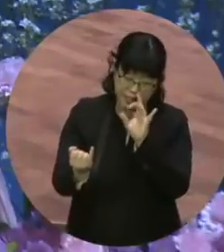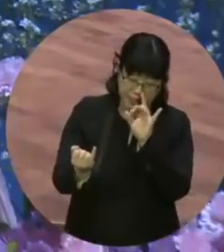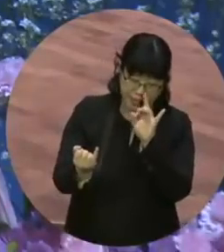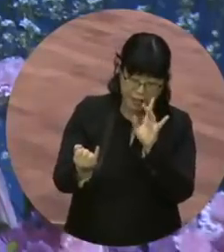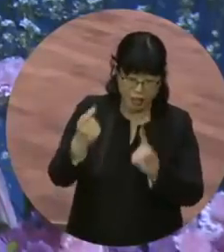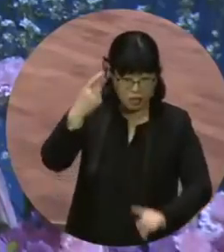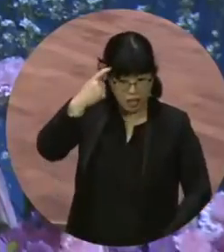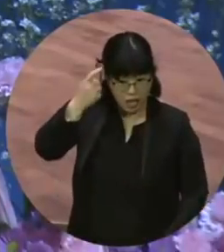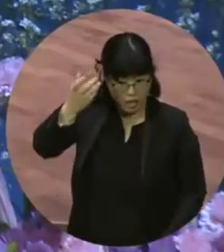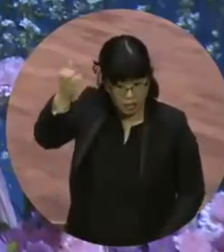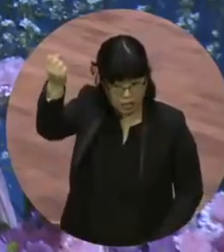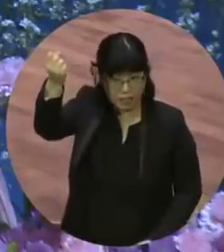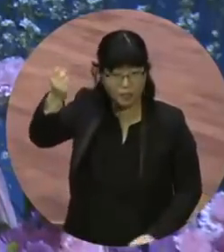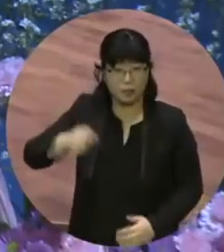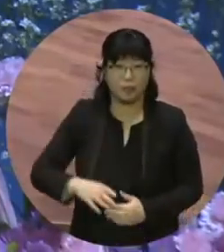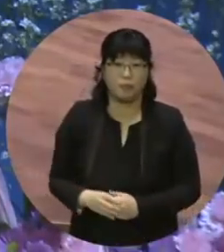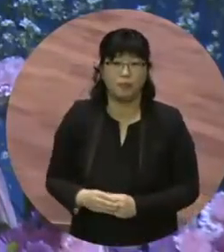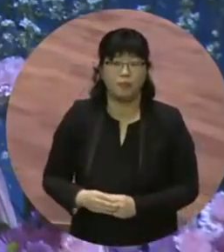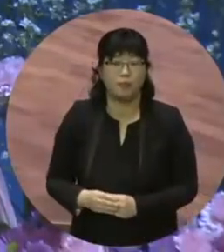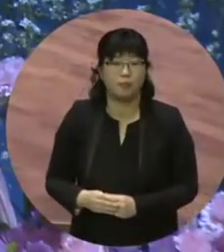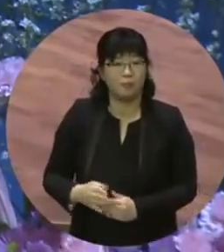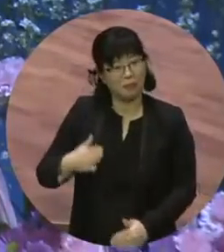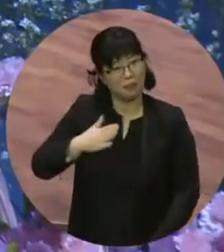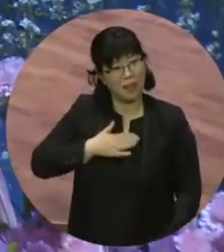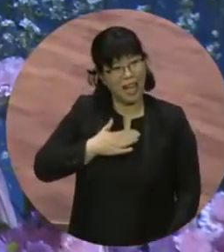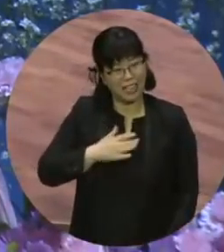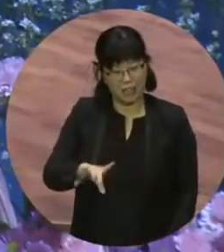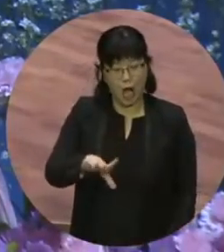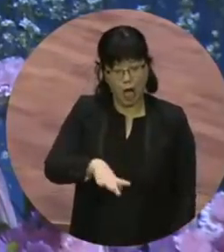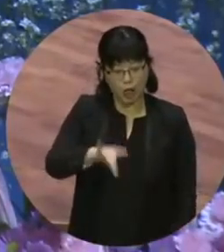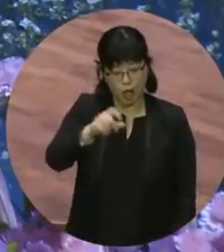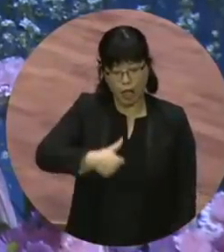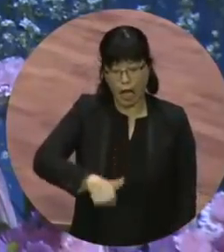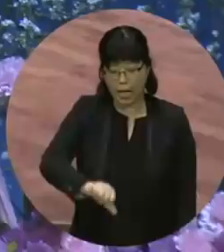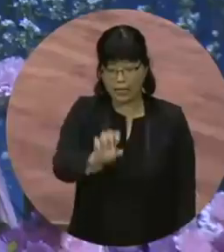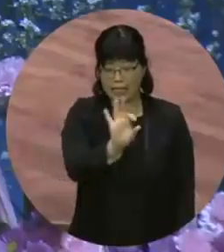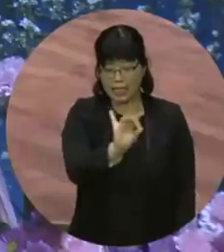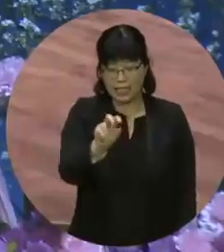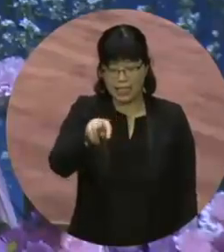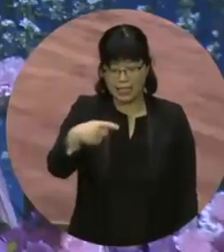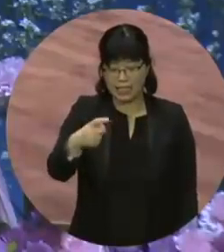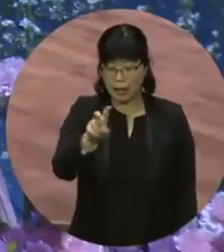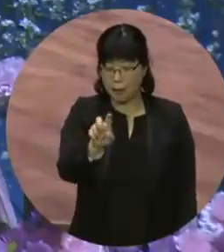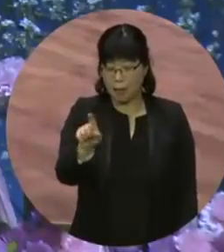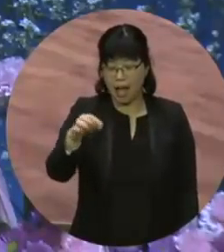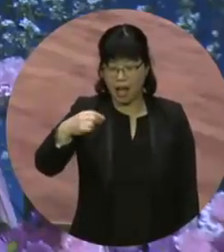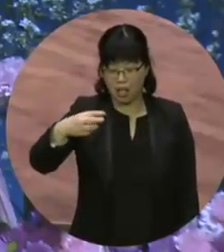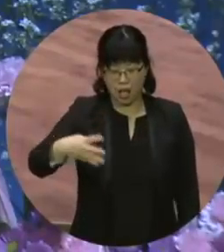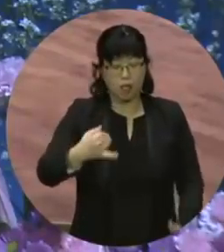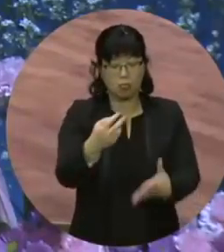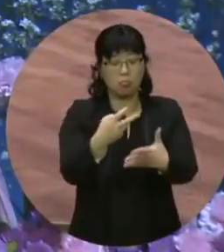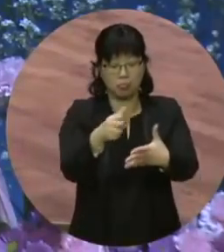가지고 있어요. 더 이상 바라지도 않고 이게 끝이다 결정을 하고 살아버려요.